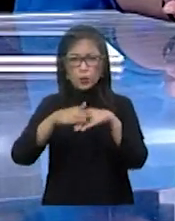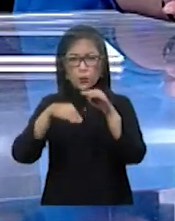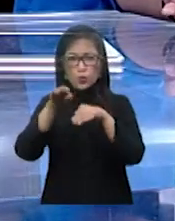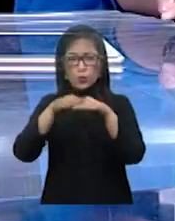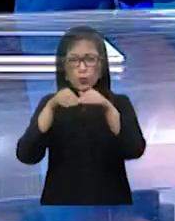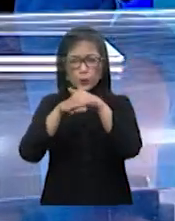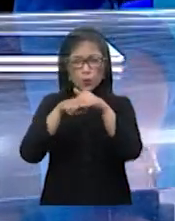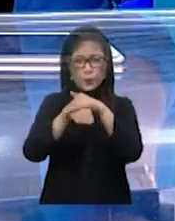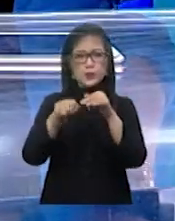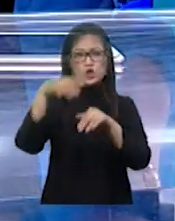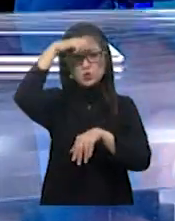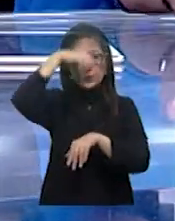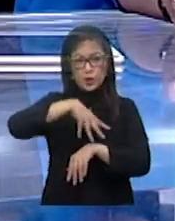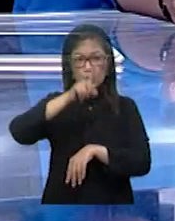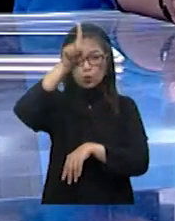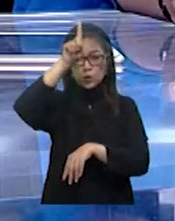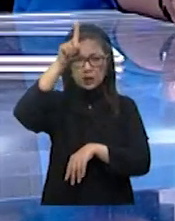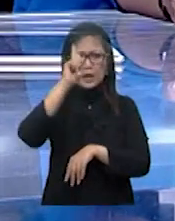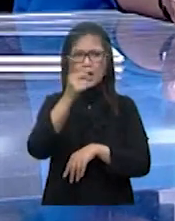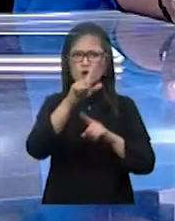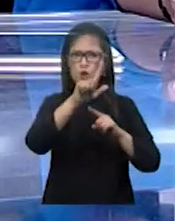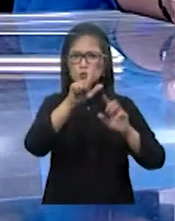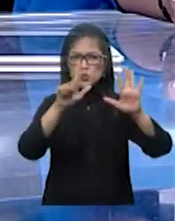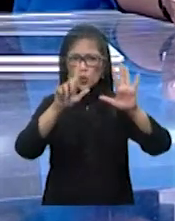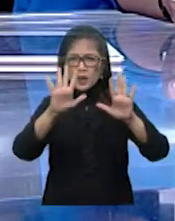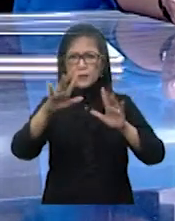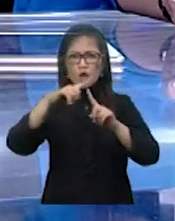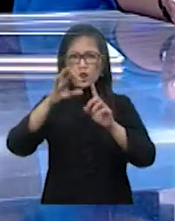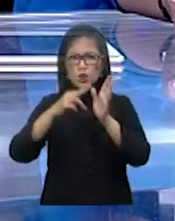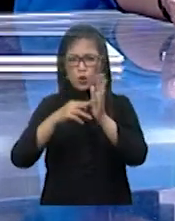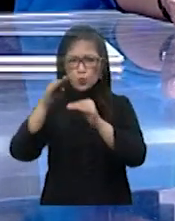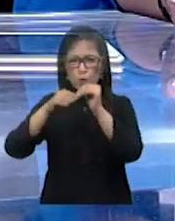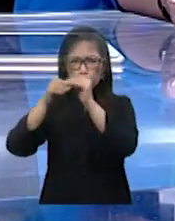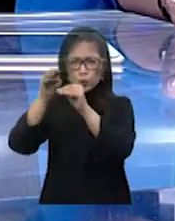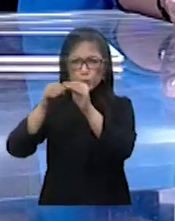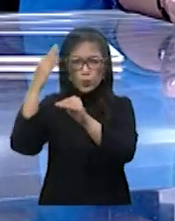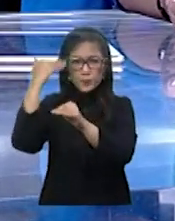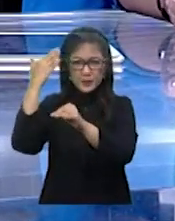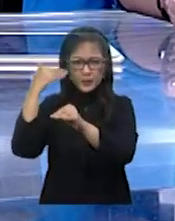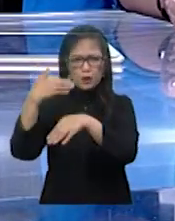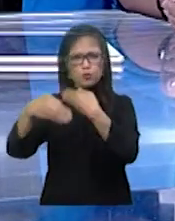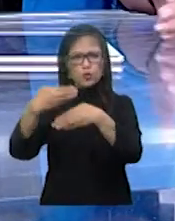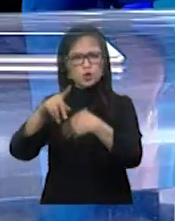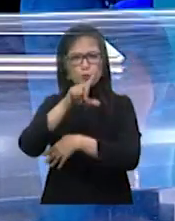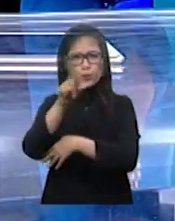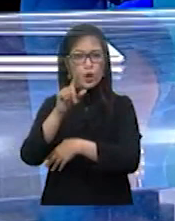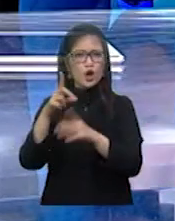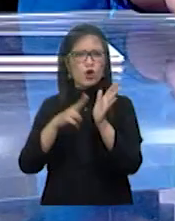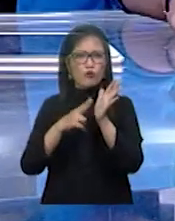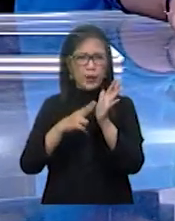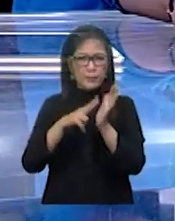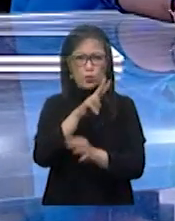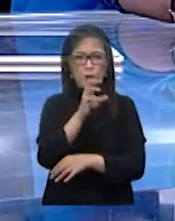Sumatera Utara. 75 ton temuan timbunan minyak kita sudah diproduksi sejak bulan November 2022, namun tak